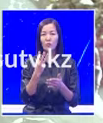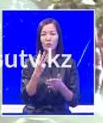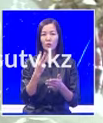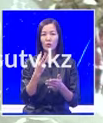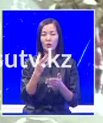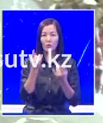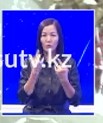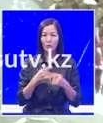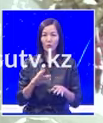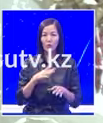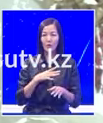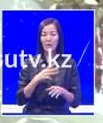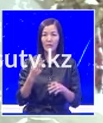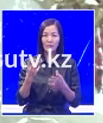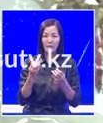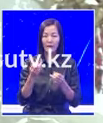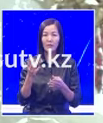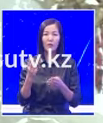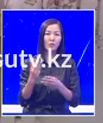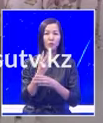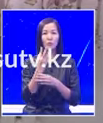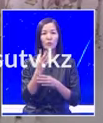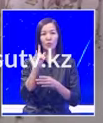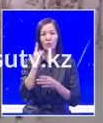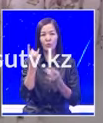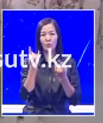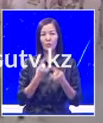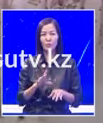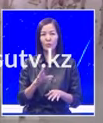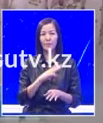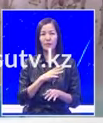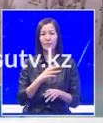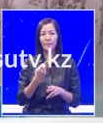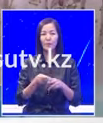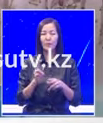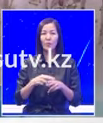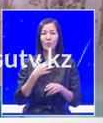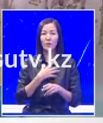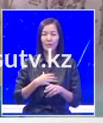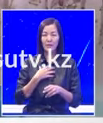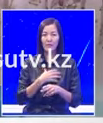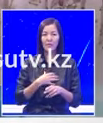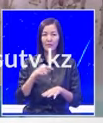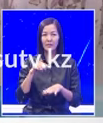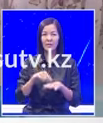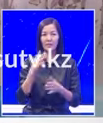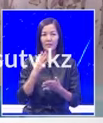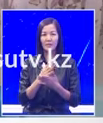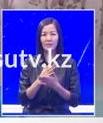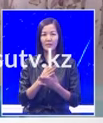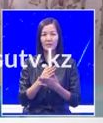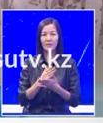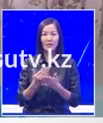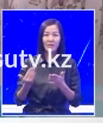едім, енді сол қуанышым үш еселенді дейді. Қатты толқы сезінгенмін. Жаңадан ана бақытын